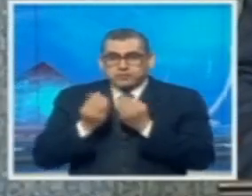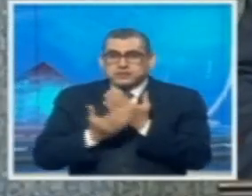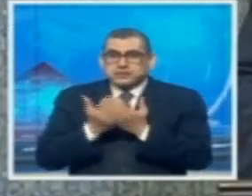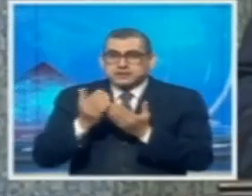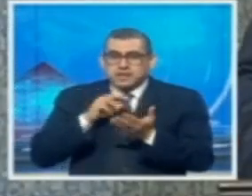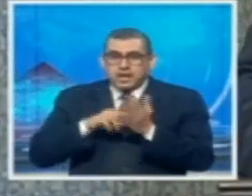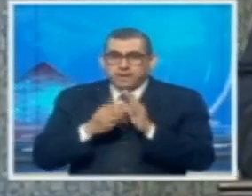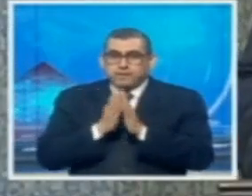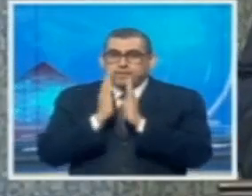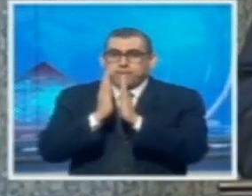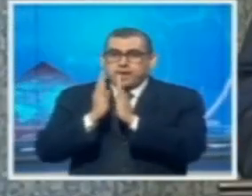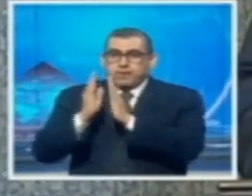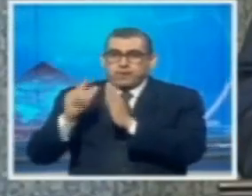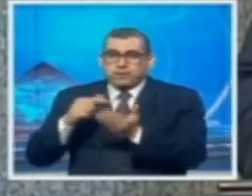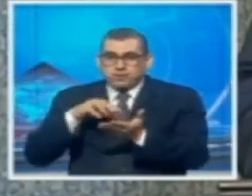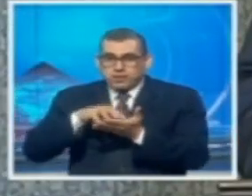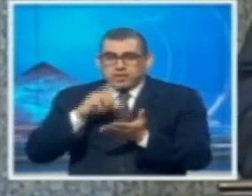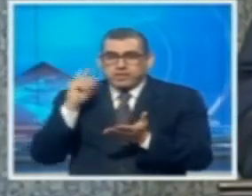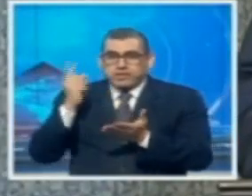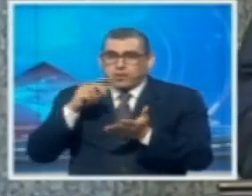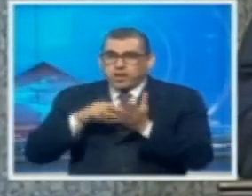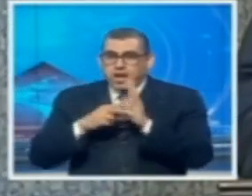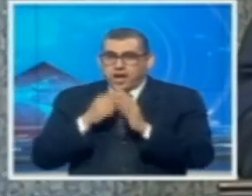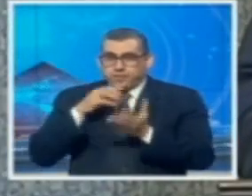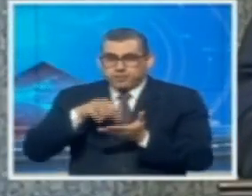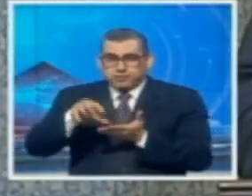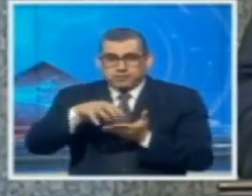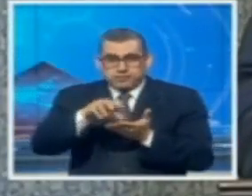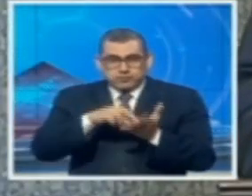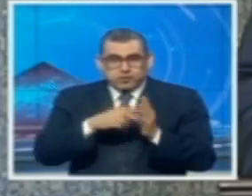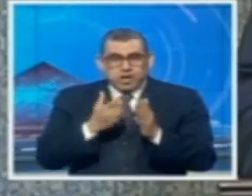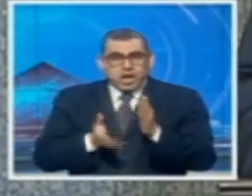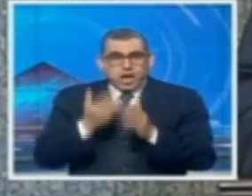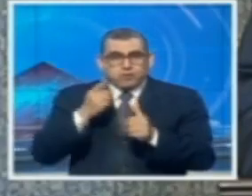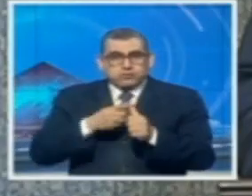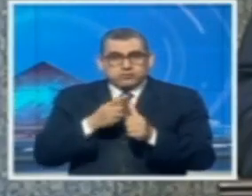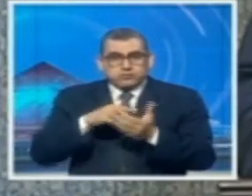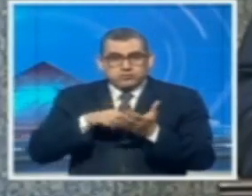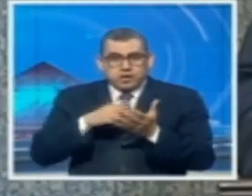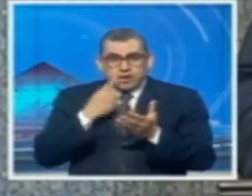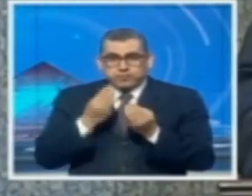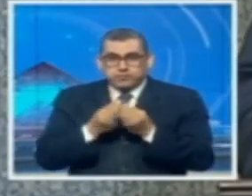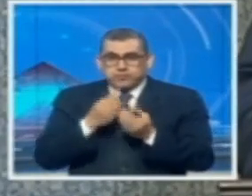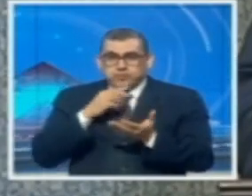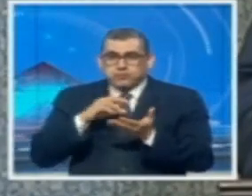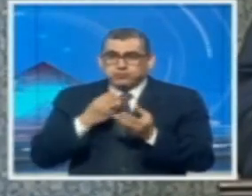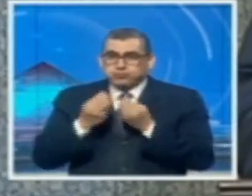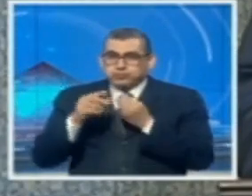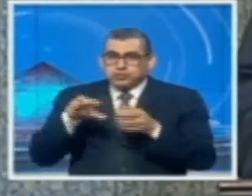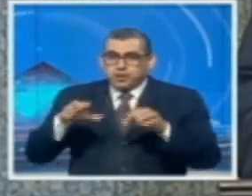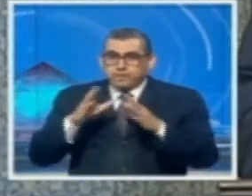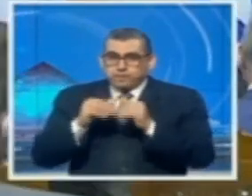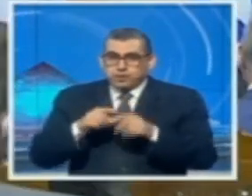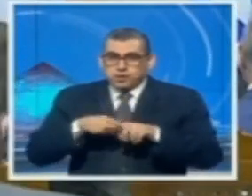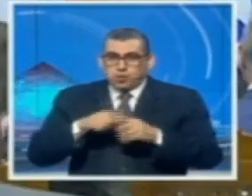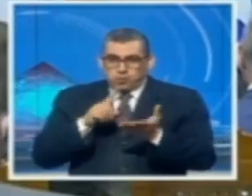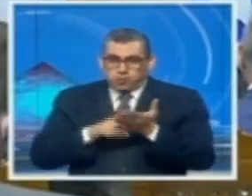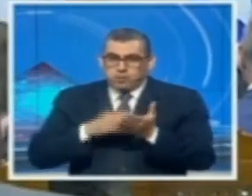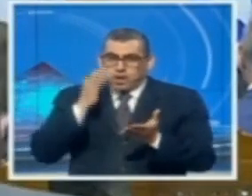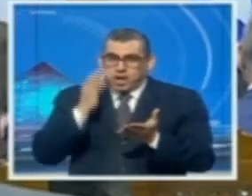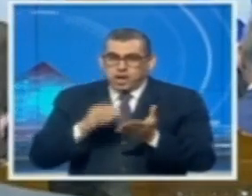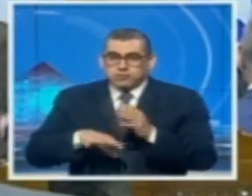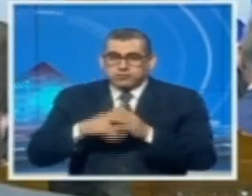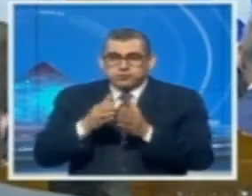من الملفات على الساحة الدولية والإقليمية. وبشأن المشهد في ليبيا، أكد الجانبان على ضرورة